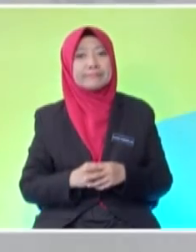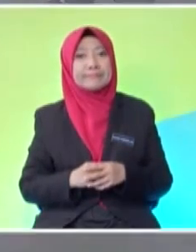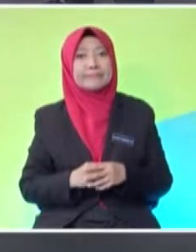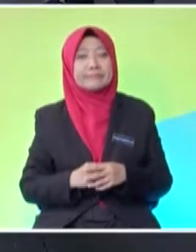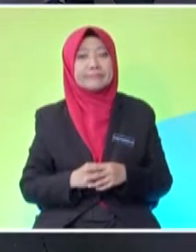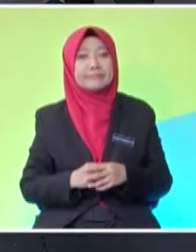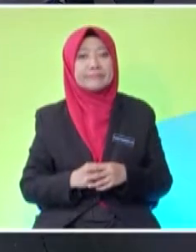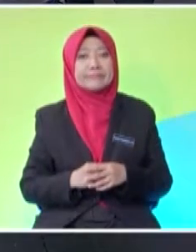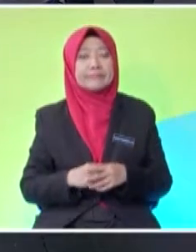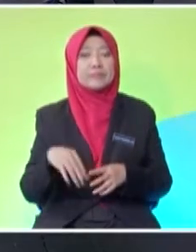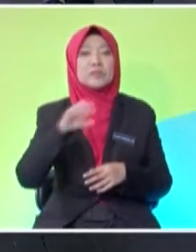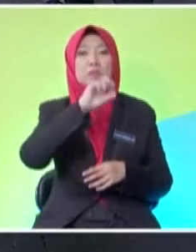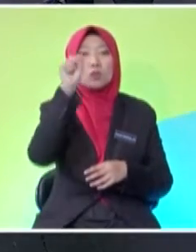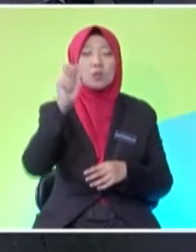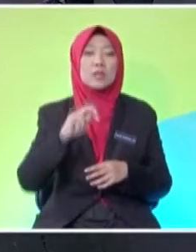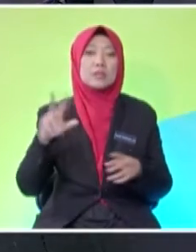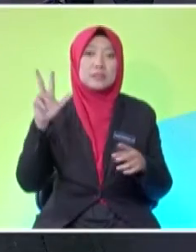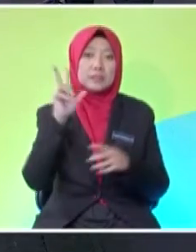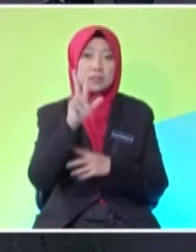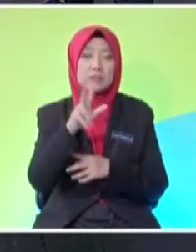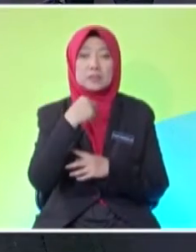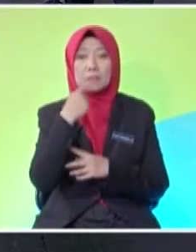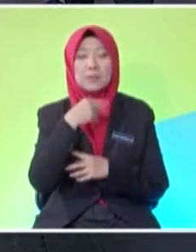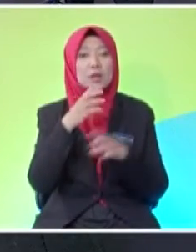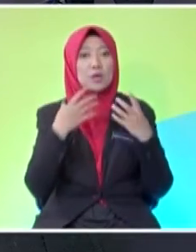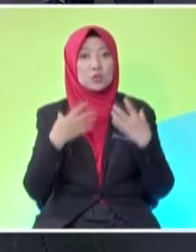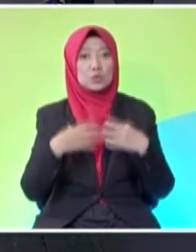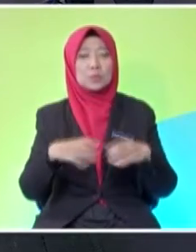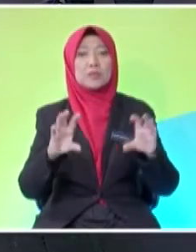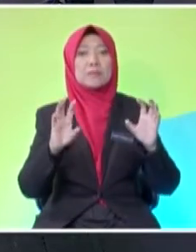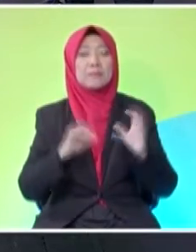sama. Okey, soalan nombor 3. Okey, siapa nak cuba soalan nombor 3?